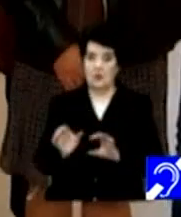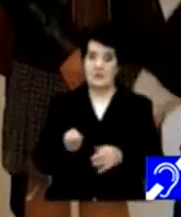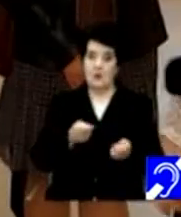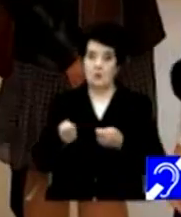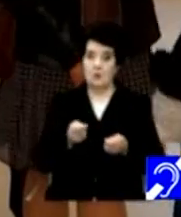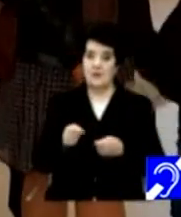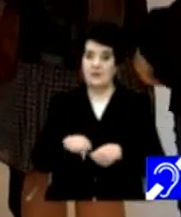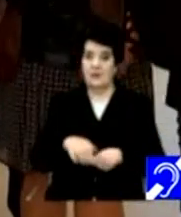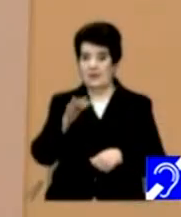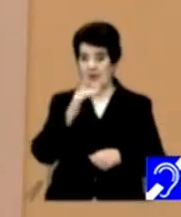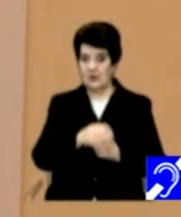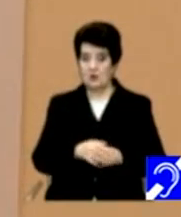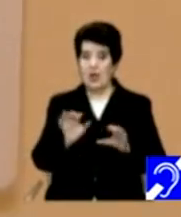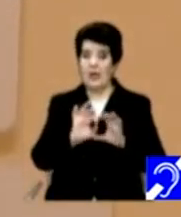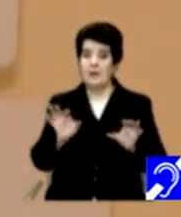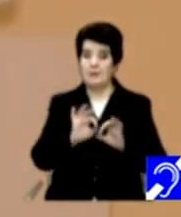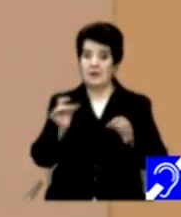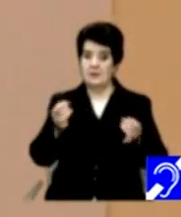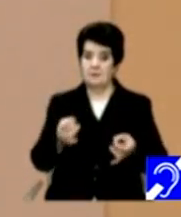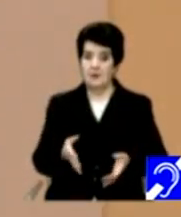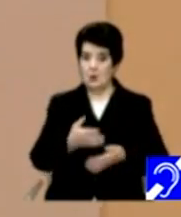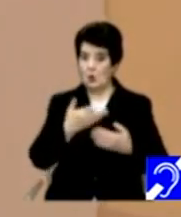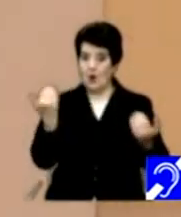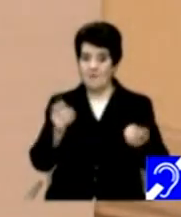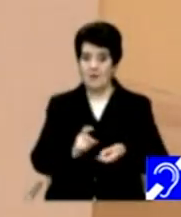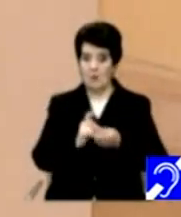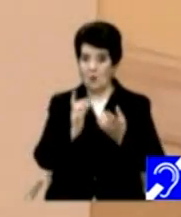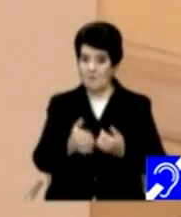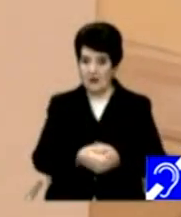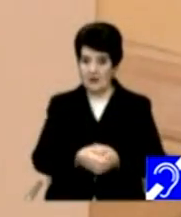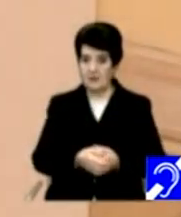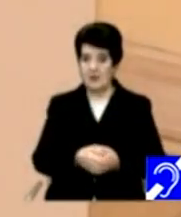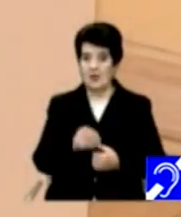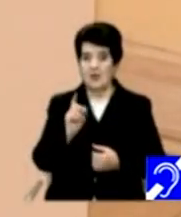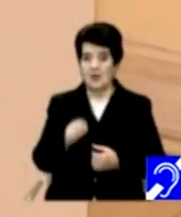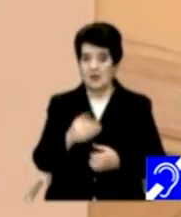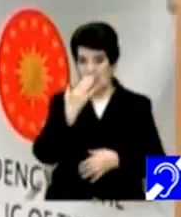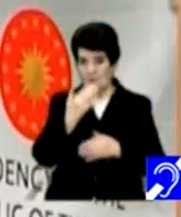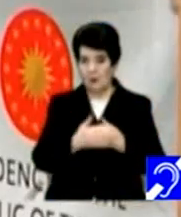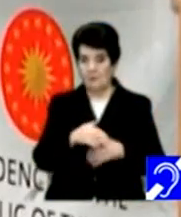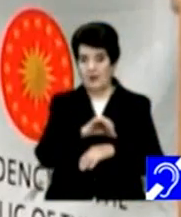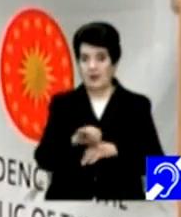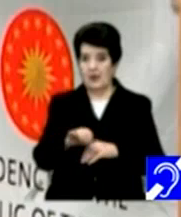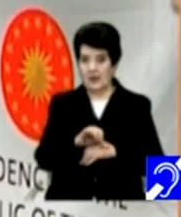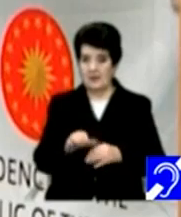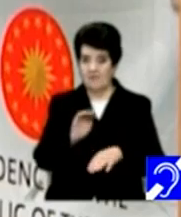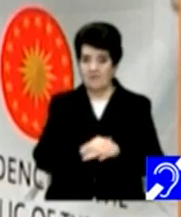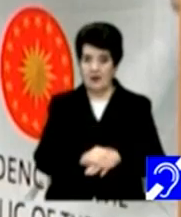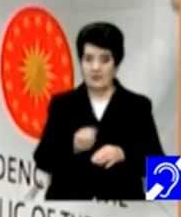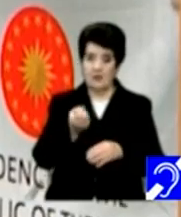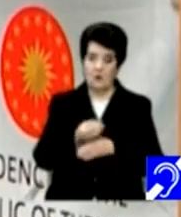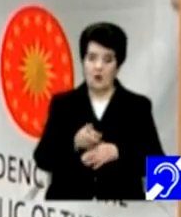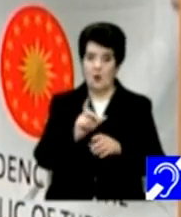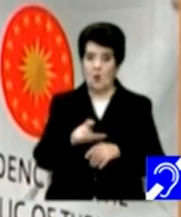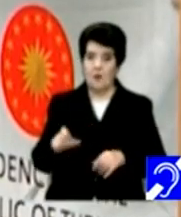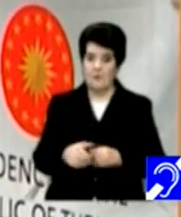de la Chișinău. Explicațiile sunt simple. Nu avem conflicte armate active în imediată apropiere a granițelor, fapt care ar alunga oamenii